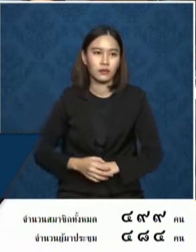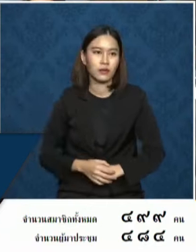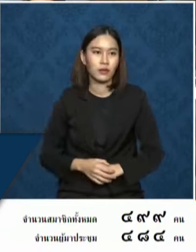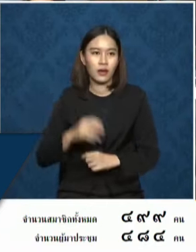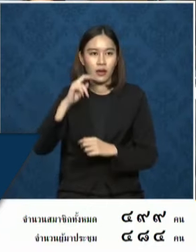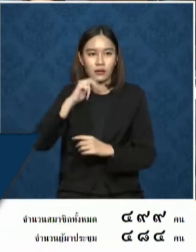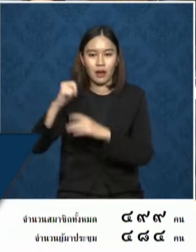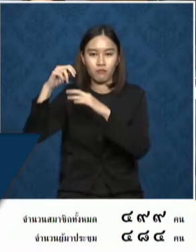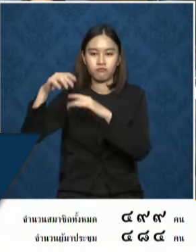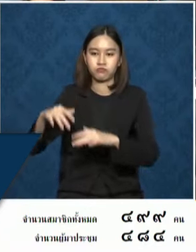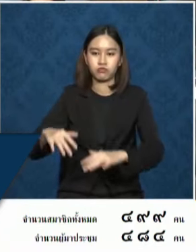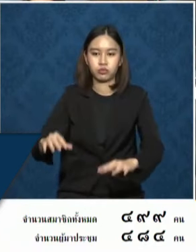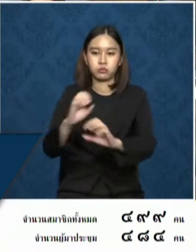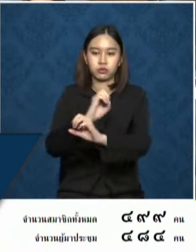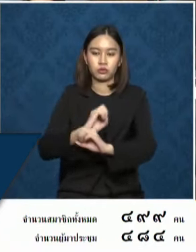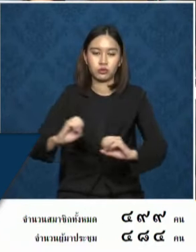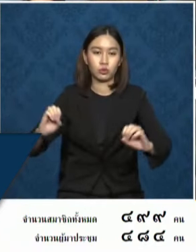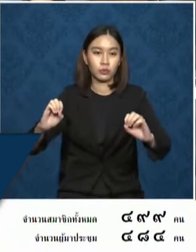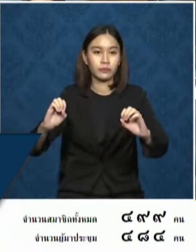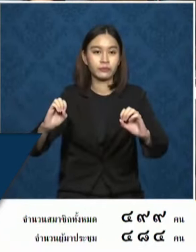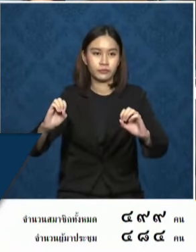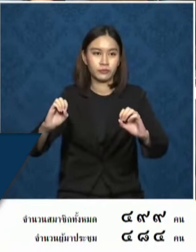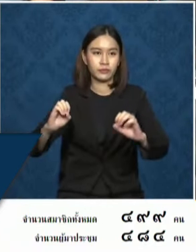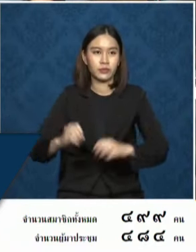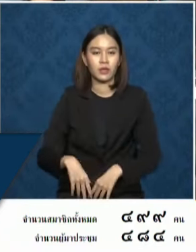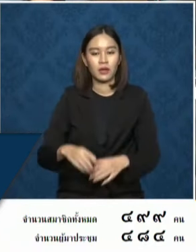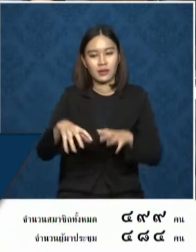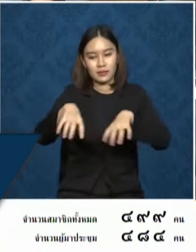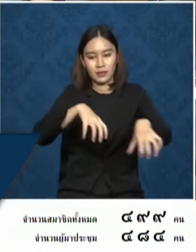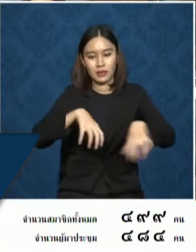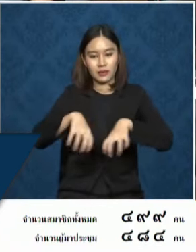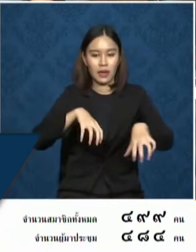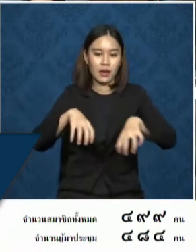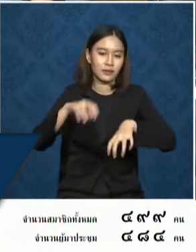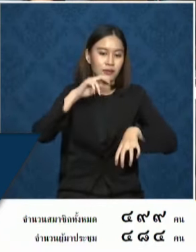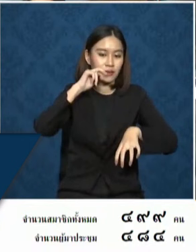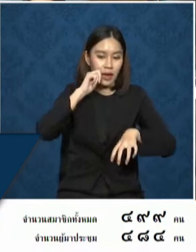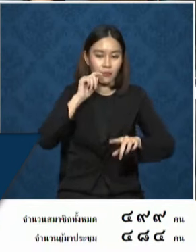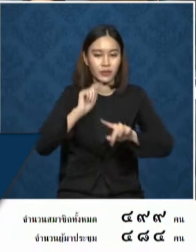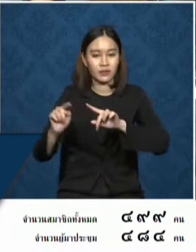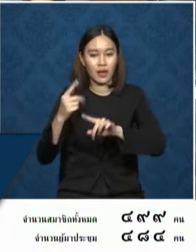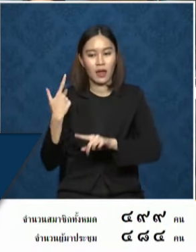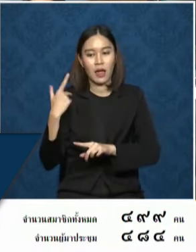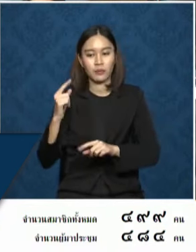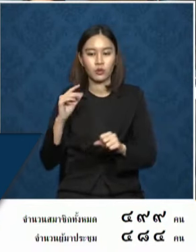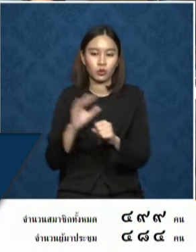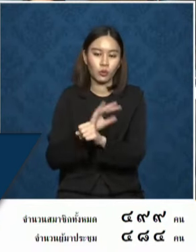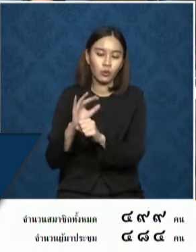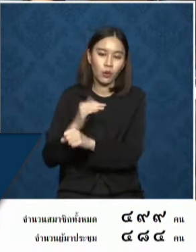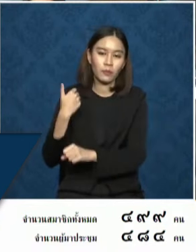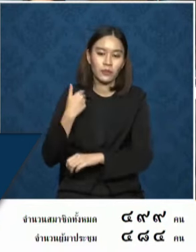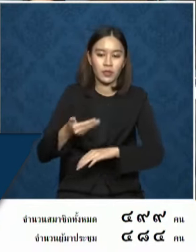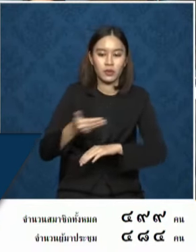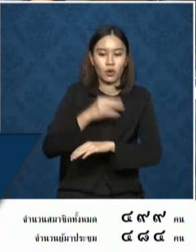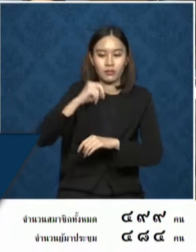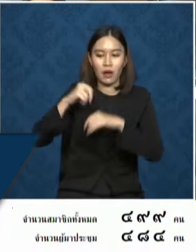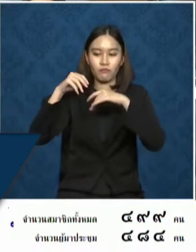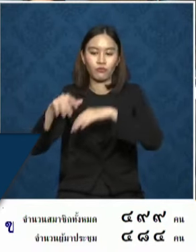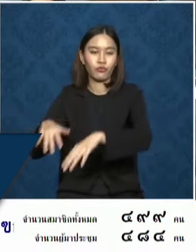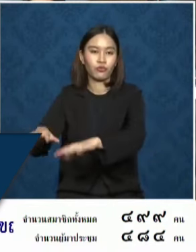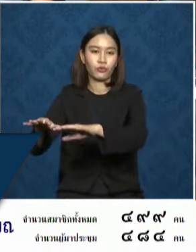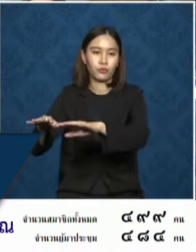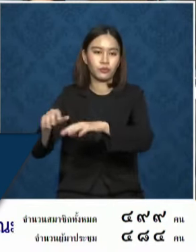ปล่อยน้ำทิ้งไปให้สูญเปล่าแทนที่จะจัดสรรระบบการจัดการน้ำให้เกิดประโยชน์สูงสุดก่อนที่จะปล่อยทิ้ง